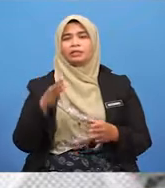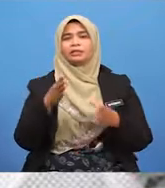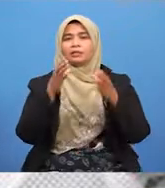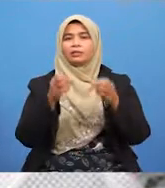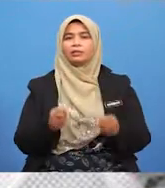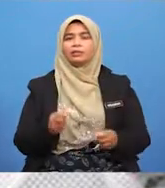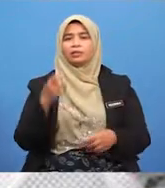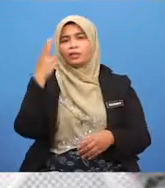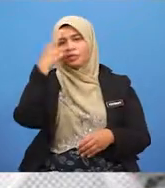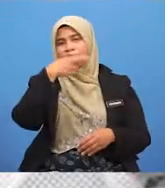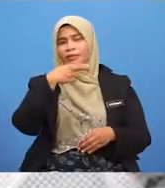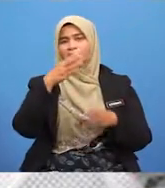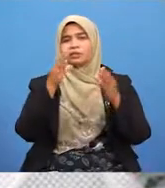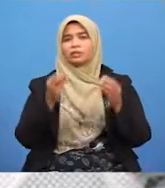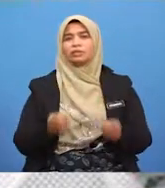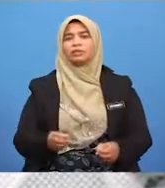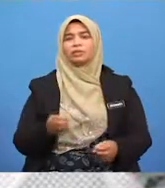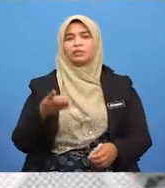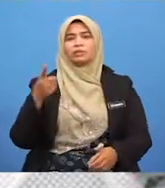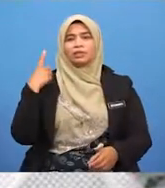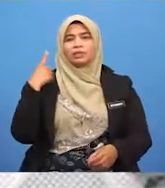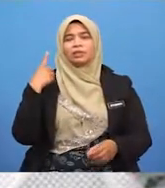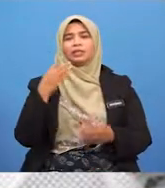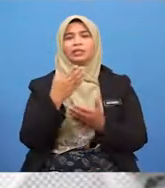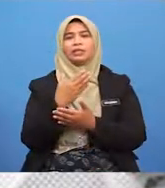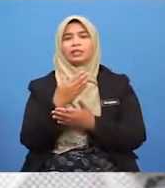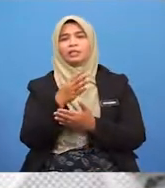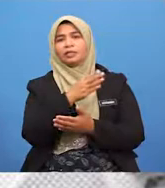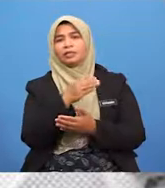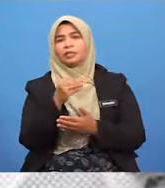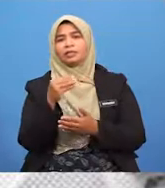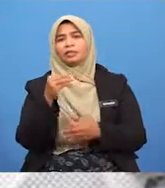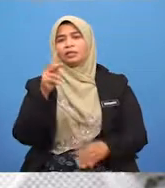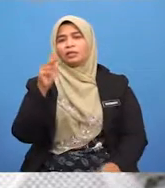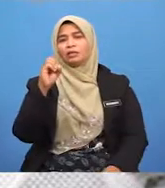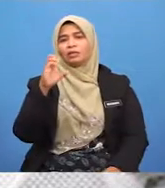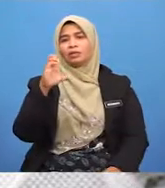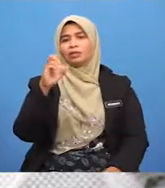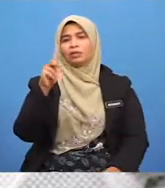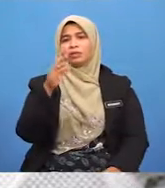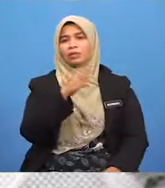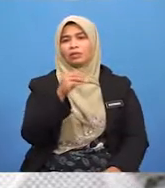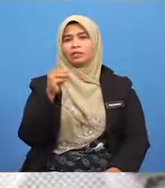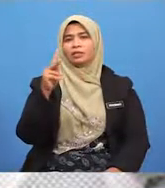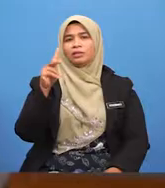dan seluar belakang lengan coach dan concealer